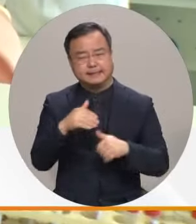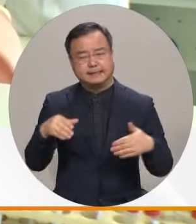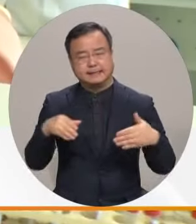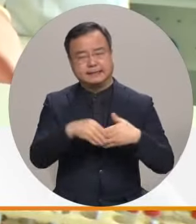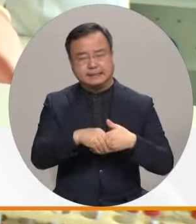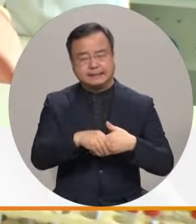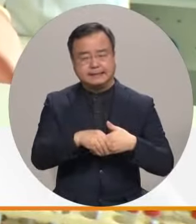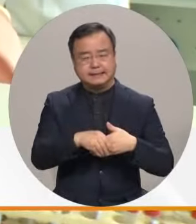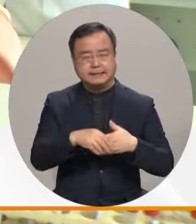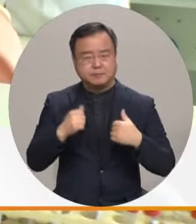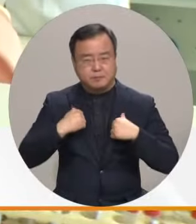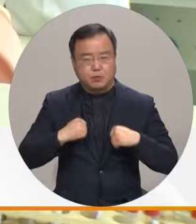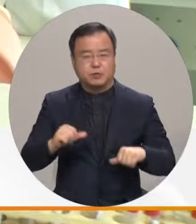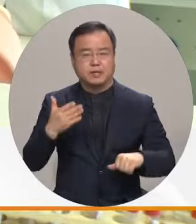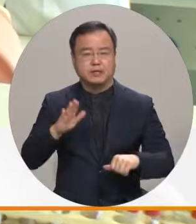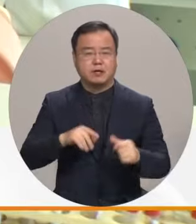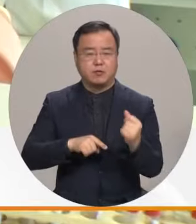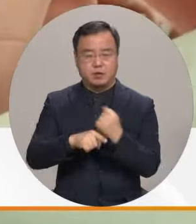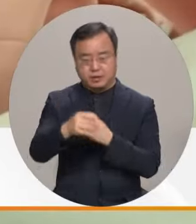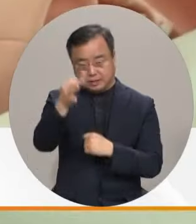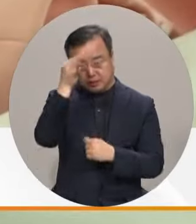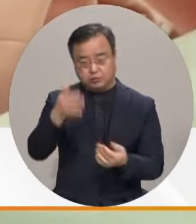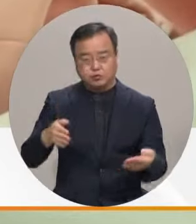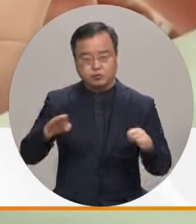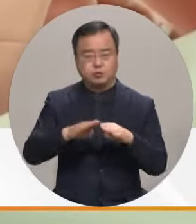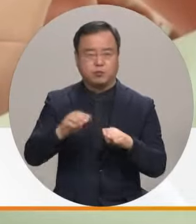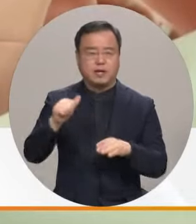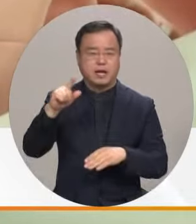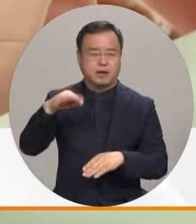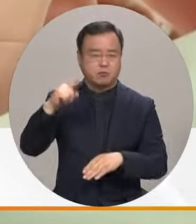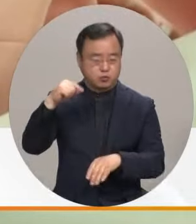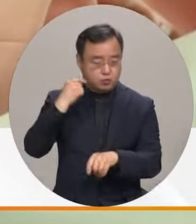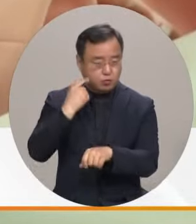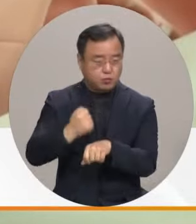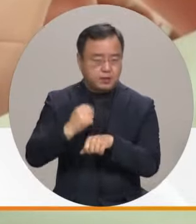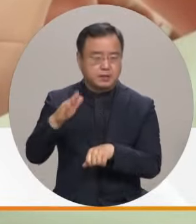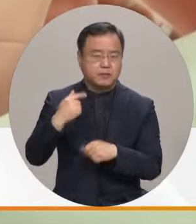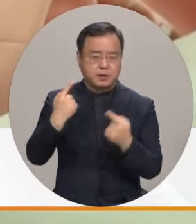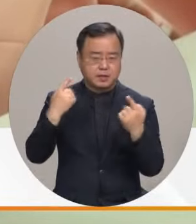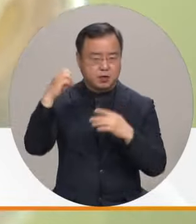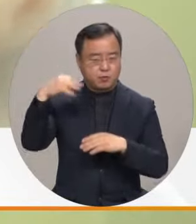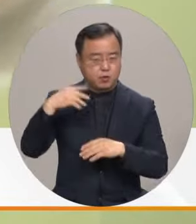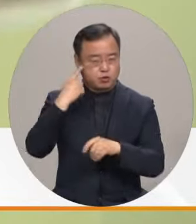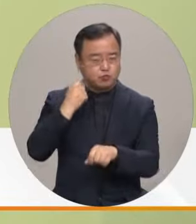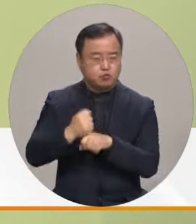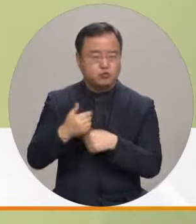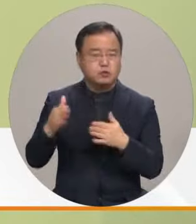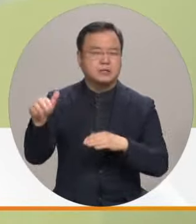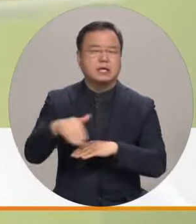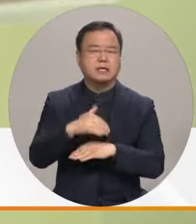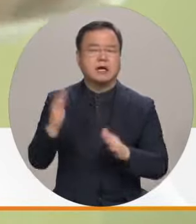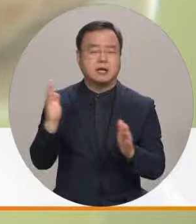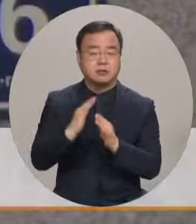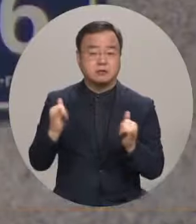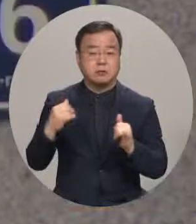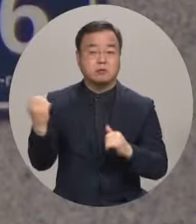심지어 그 과기원 학부 졸업하고 재학원 다니면서 연구실 다니는 애들도 지금 반수 생각이 든다,